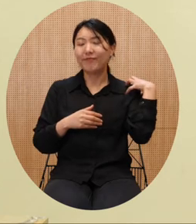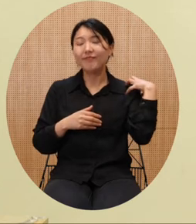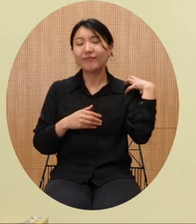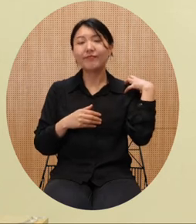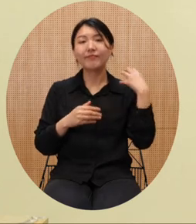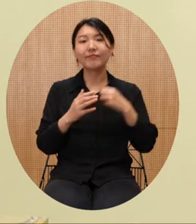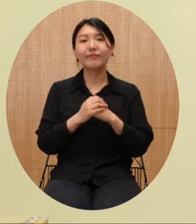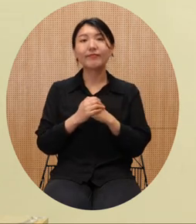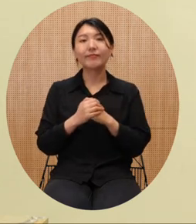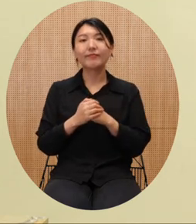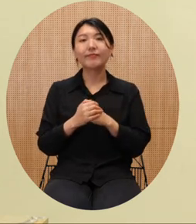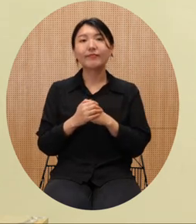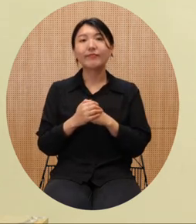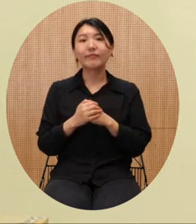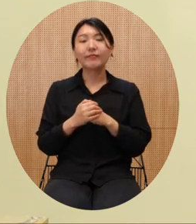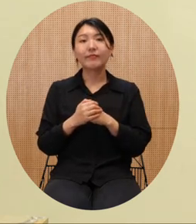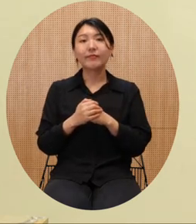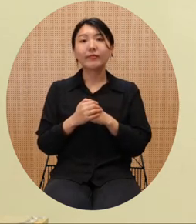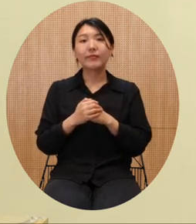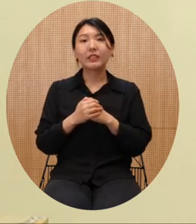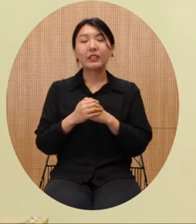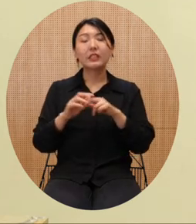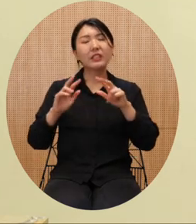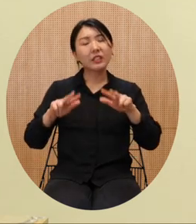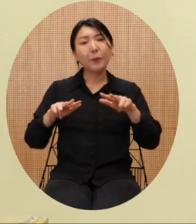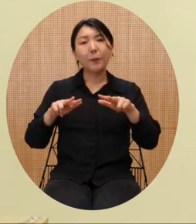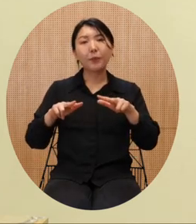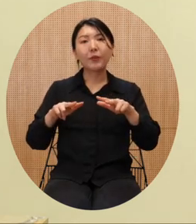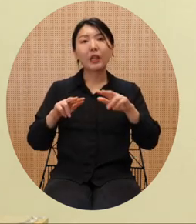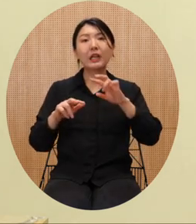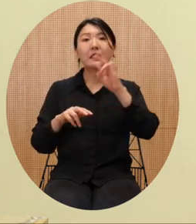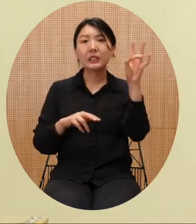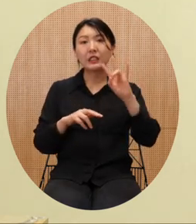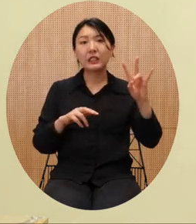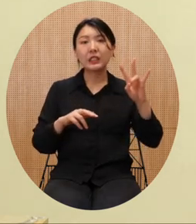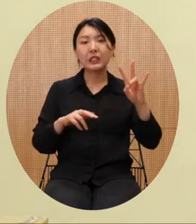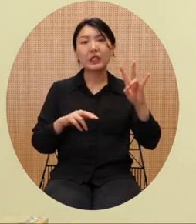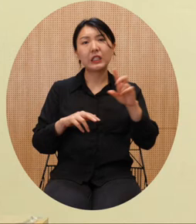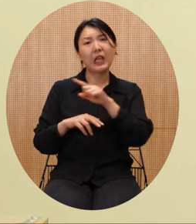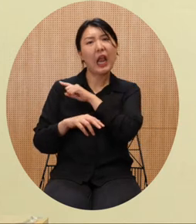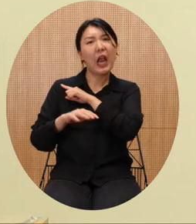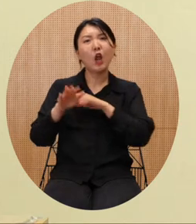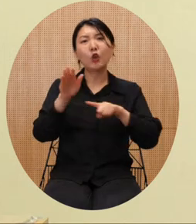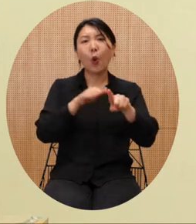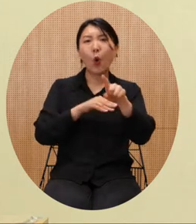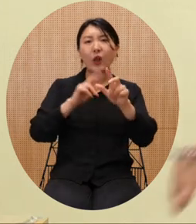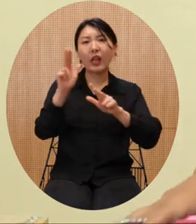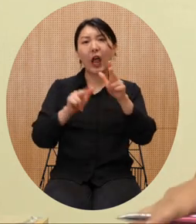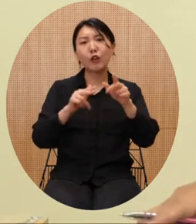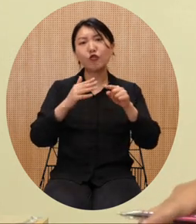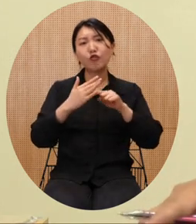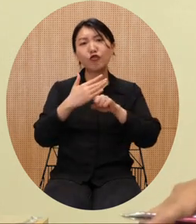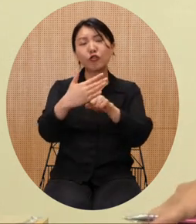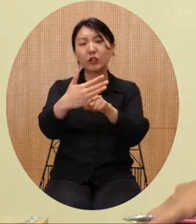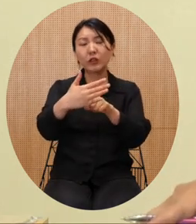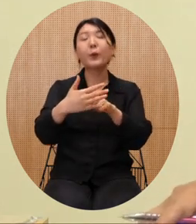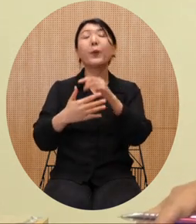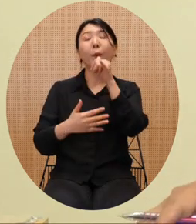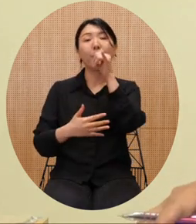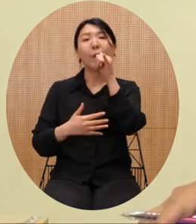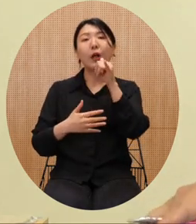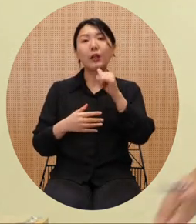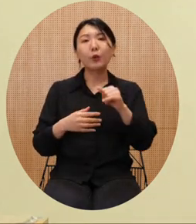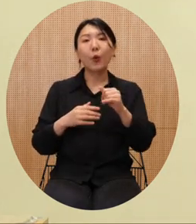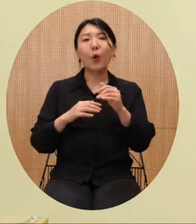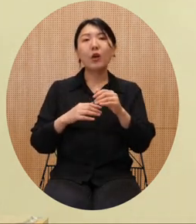과제라고 생각을 합니다. 그런데 현재 시흥시에서 가장 선도적으로 사업을 추진을 하고 계시고 또